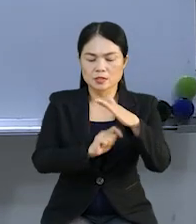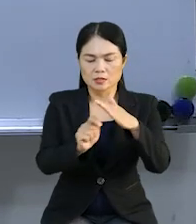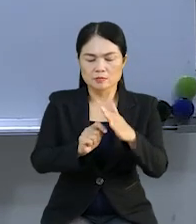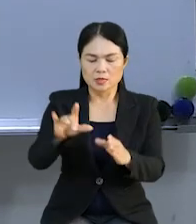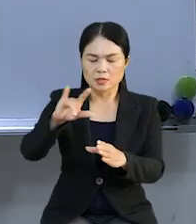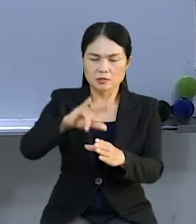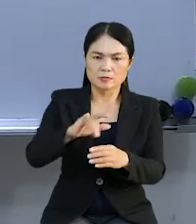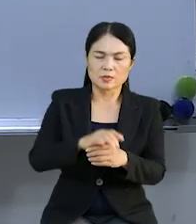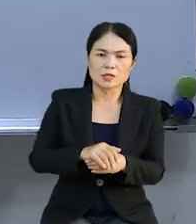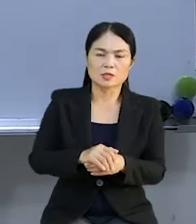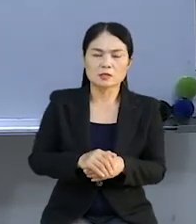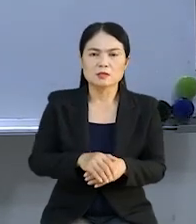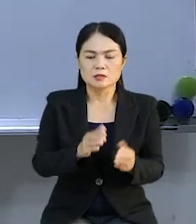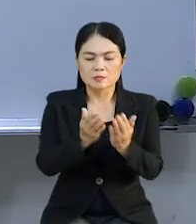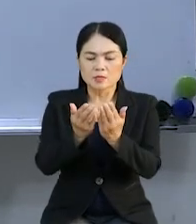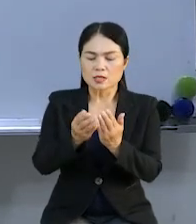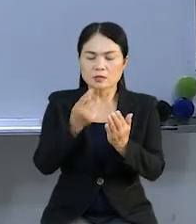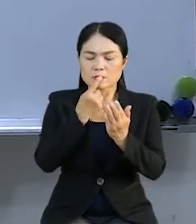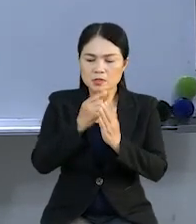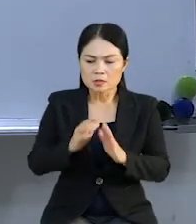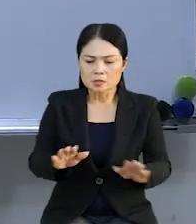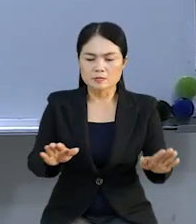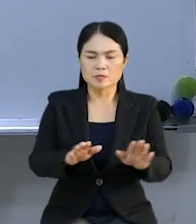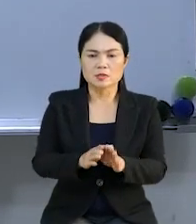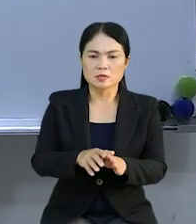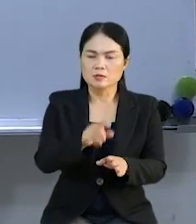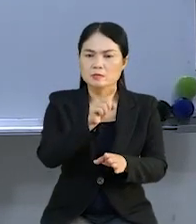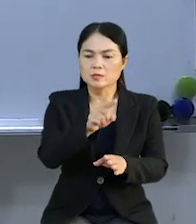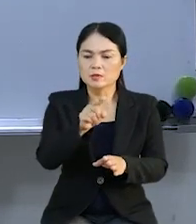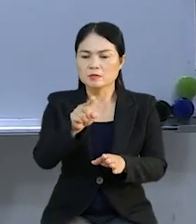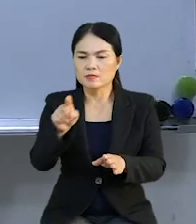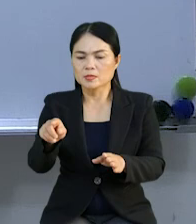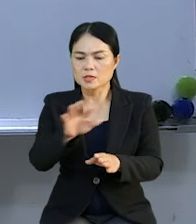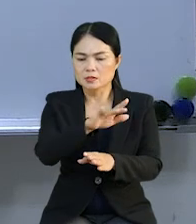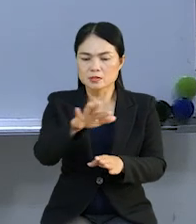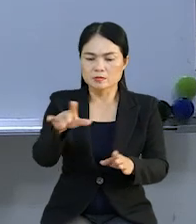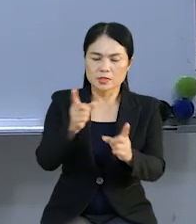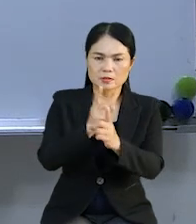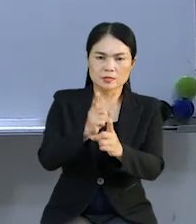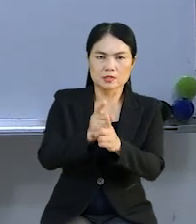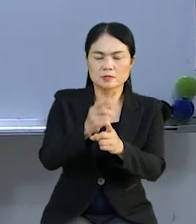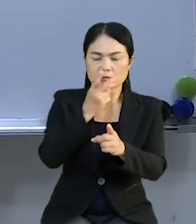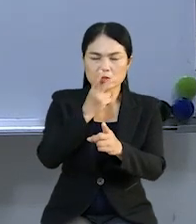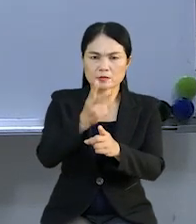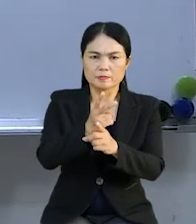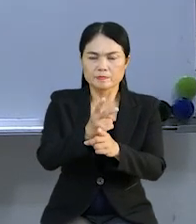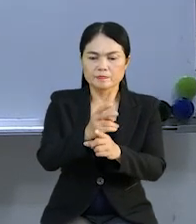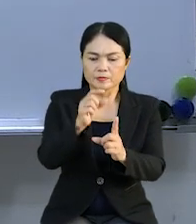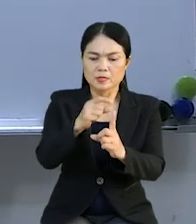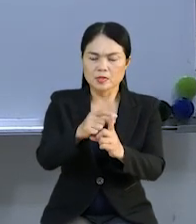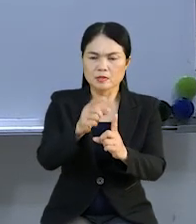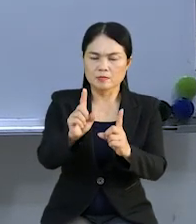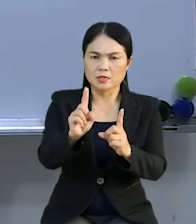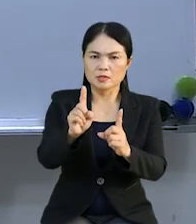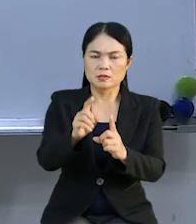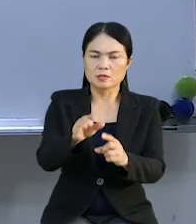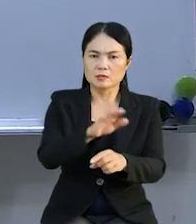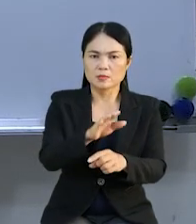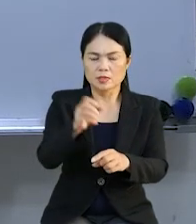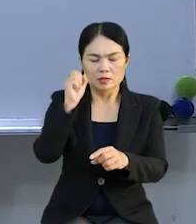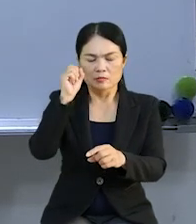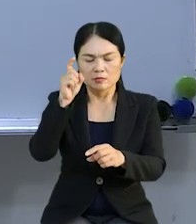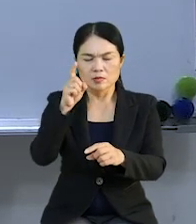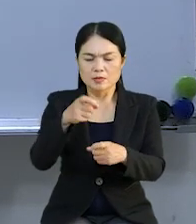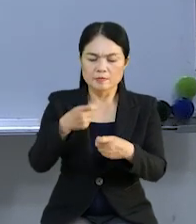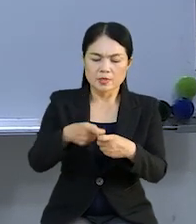งการ์ดโกนอ่านดอยสกีมสังัดนะโยดได้ถึงอลาซอยบานตรำเต๋อปีนัดเมื่อโรคเปียดอย่างไรนะได้โกนโยธ